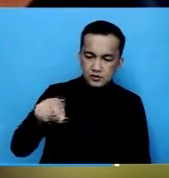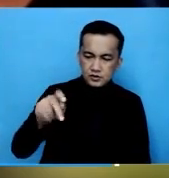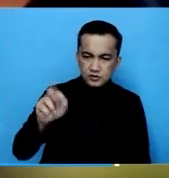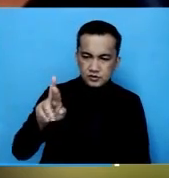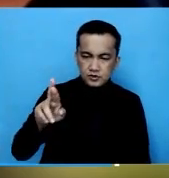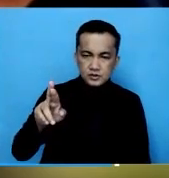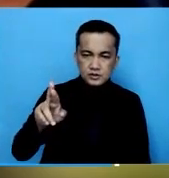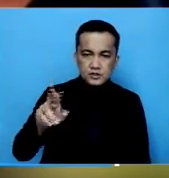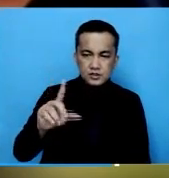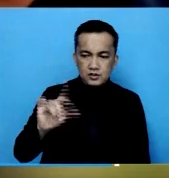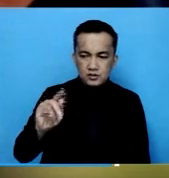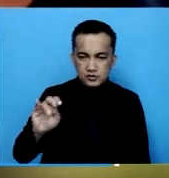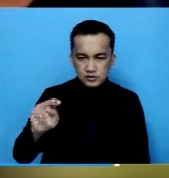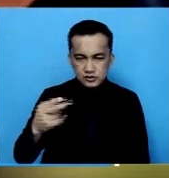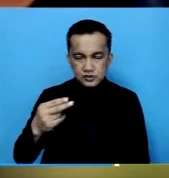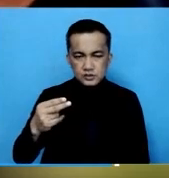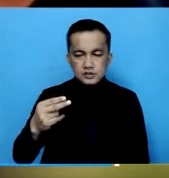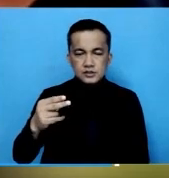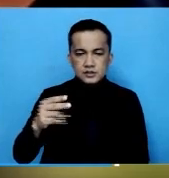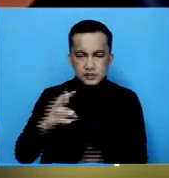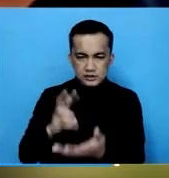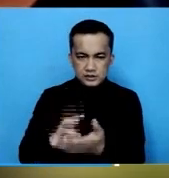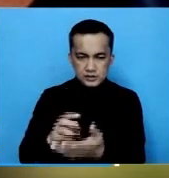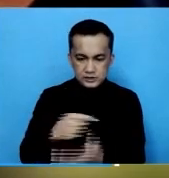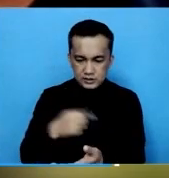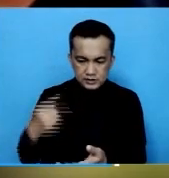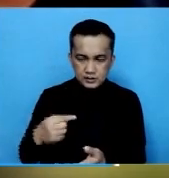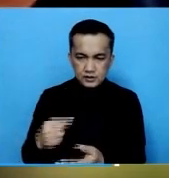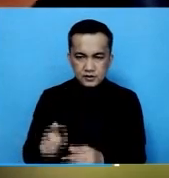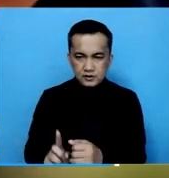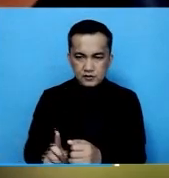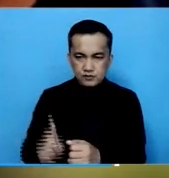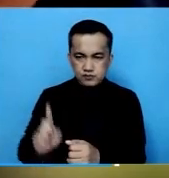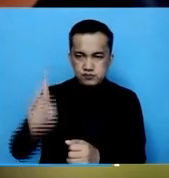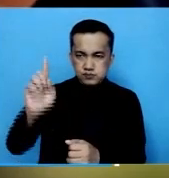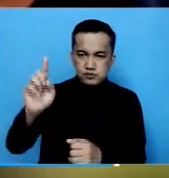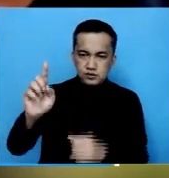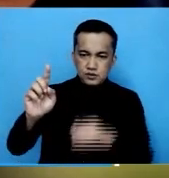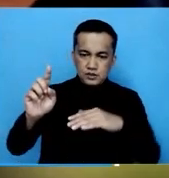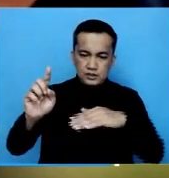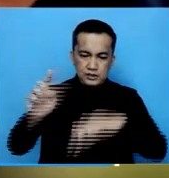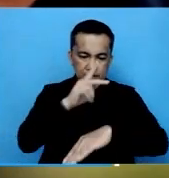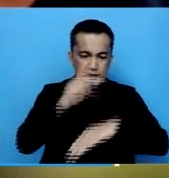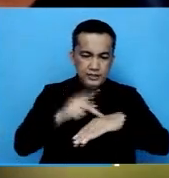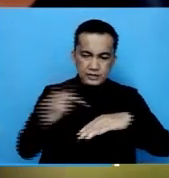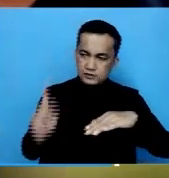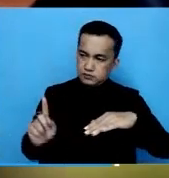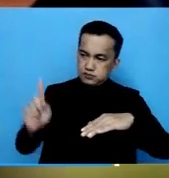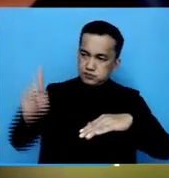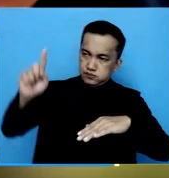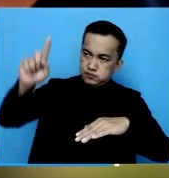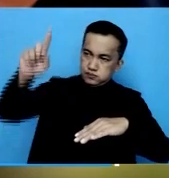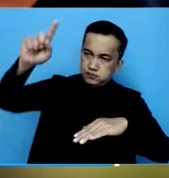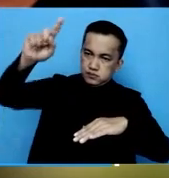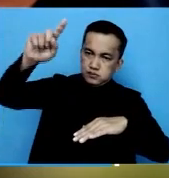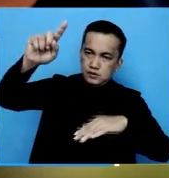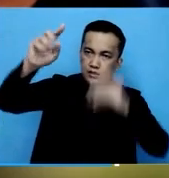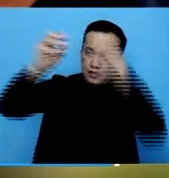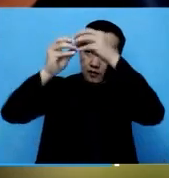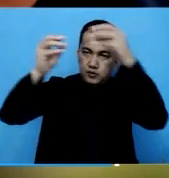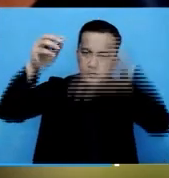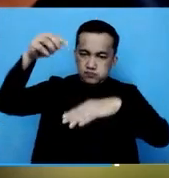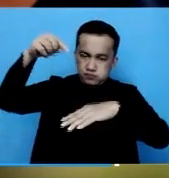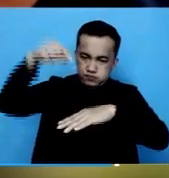marami talaga na dumadaan sa ibabaw ng ating bansa ang mga launches na to. So